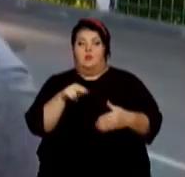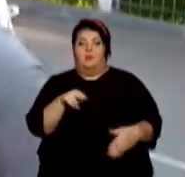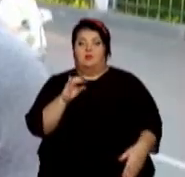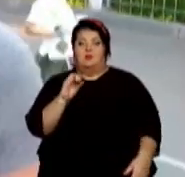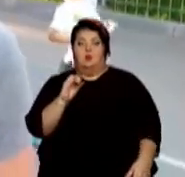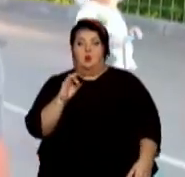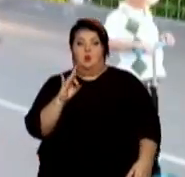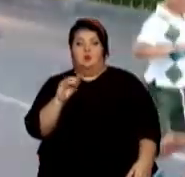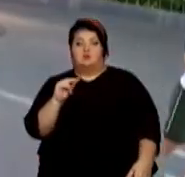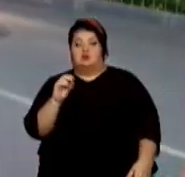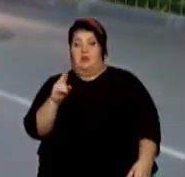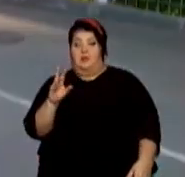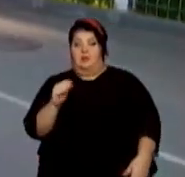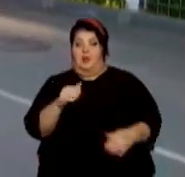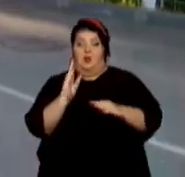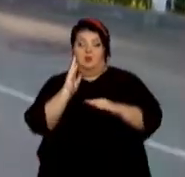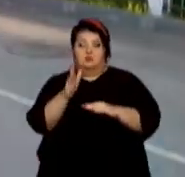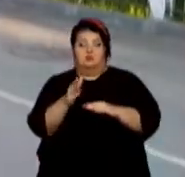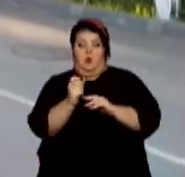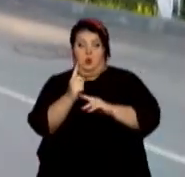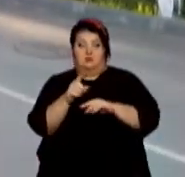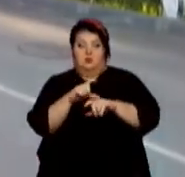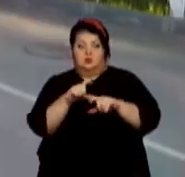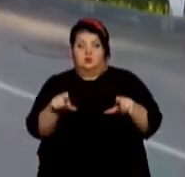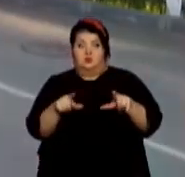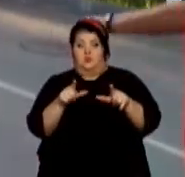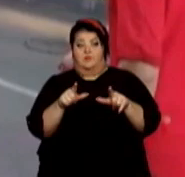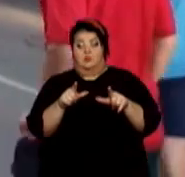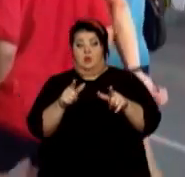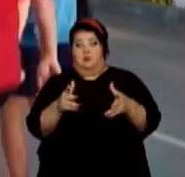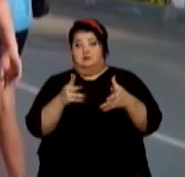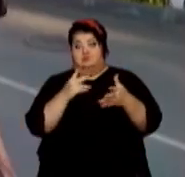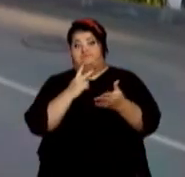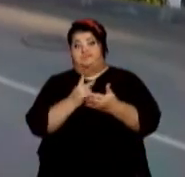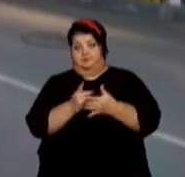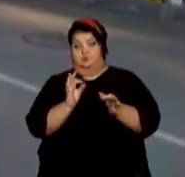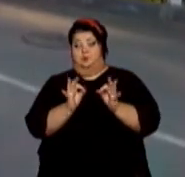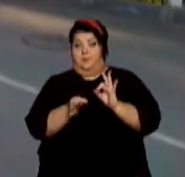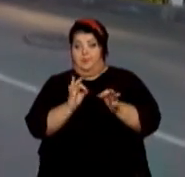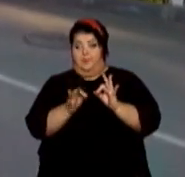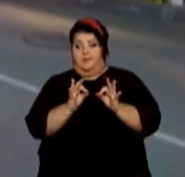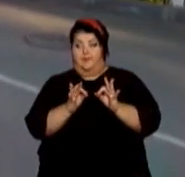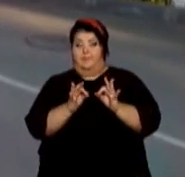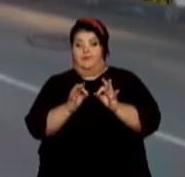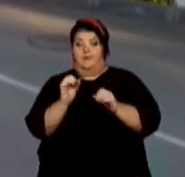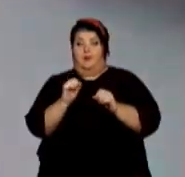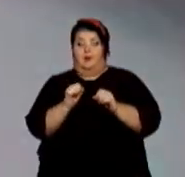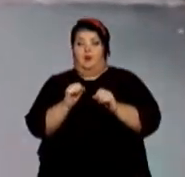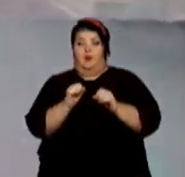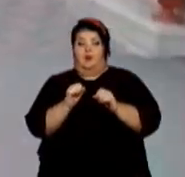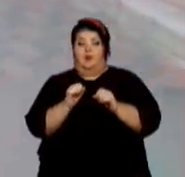в сторону 11-ї школи, зупинки 11-ї школи, то вона більш-менш в тому стані, в видному стані, а